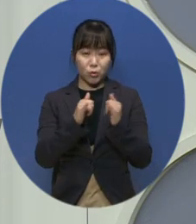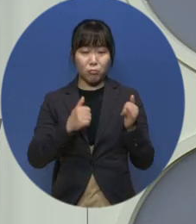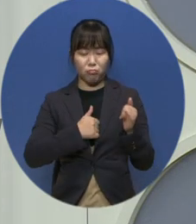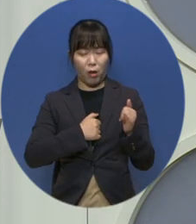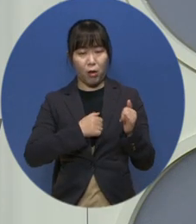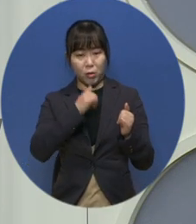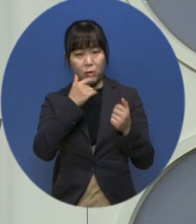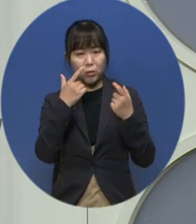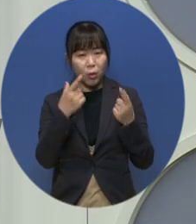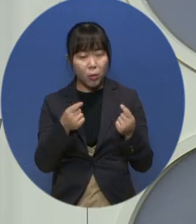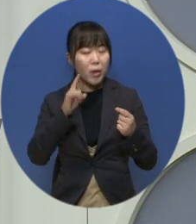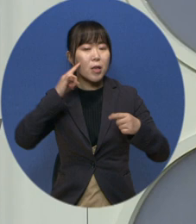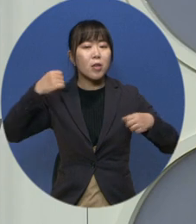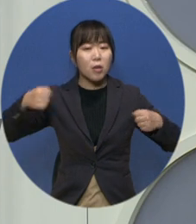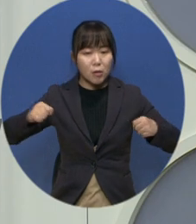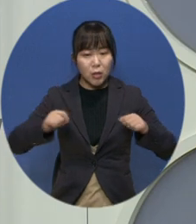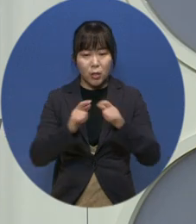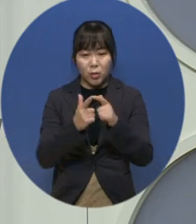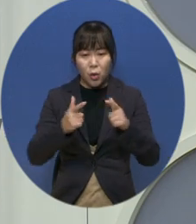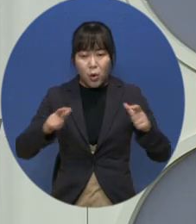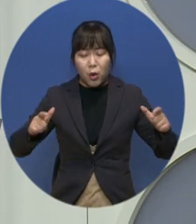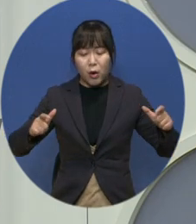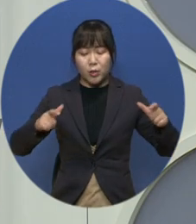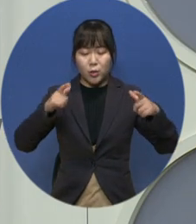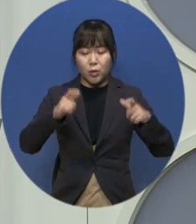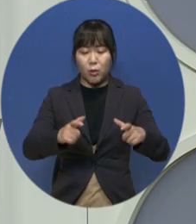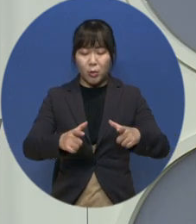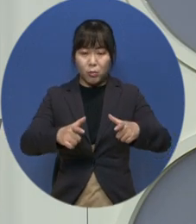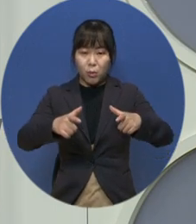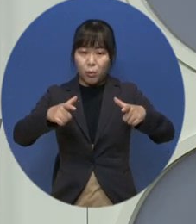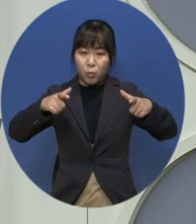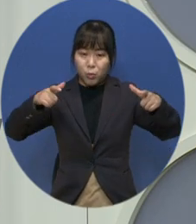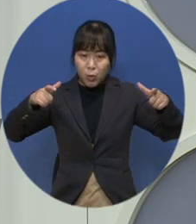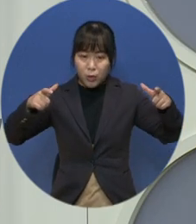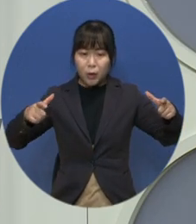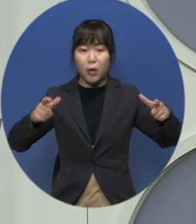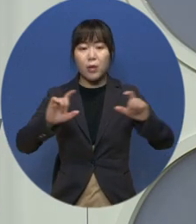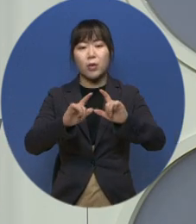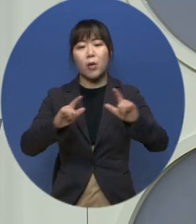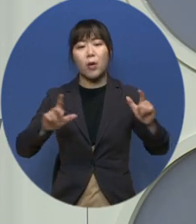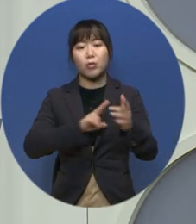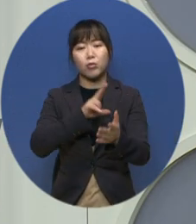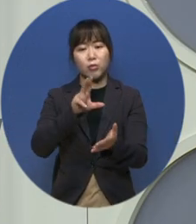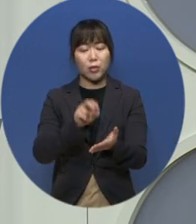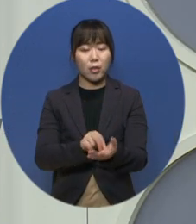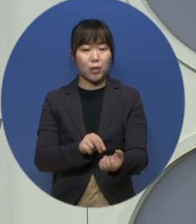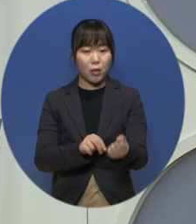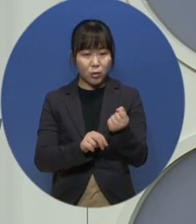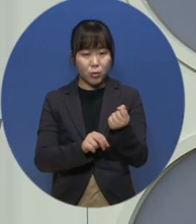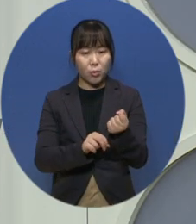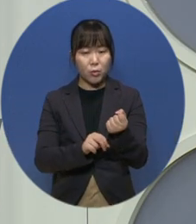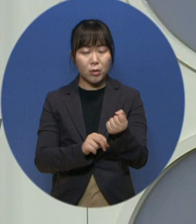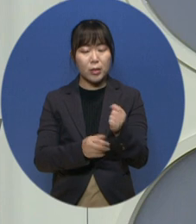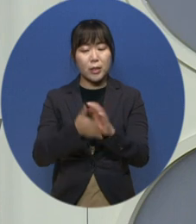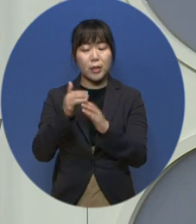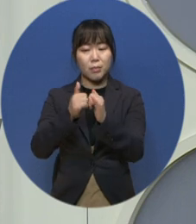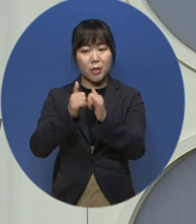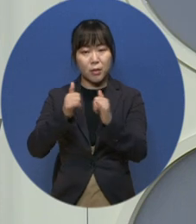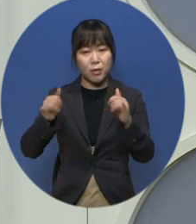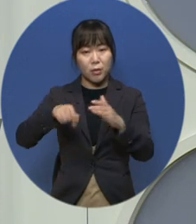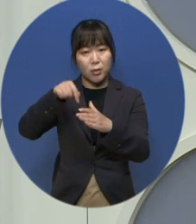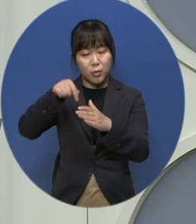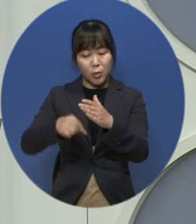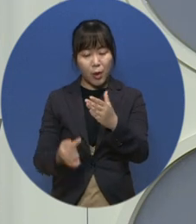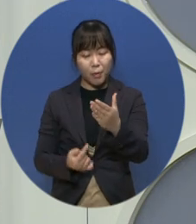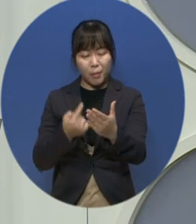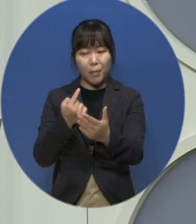식으로 연극이라는 것이 다양한 저변 확대와 다양한 그 소재를 가지고 이렇게 시민들 속에 들어갈